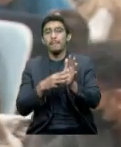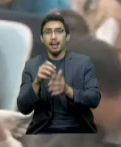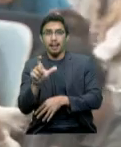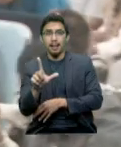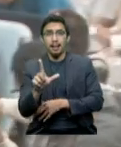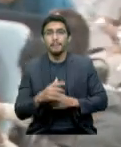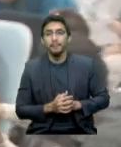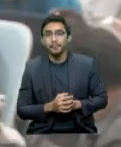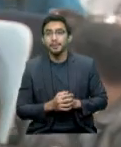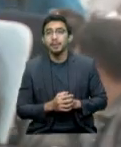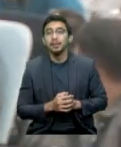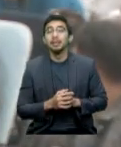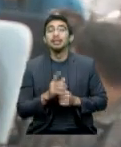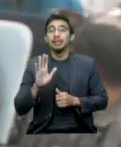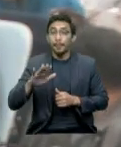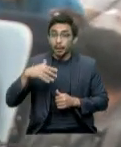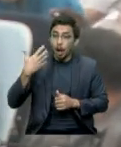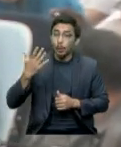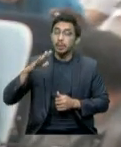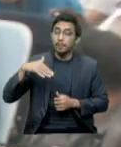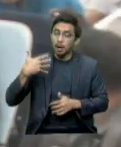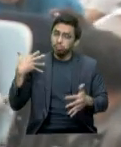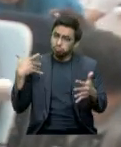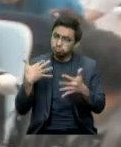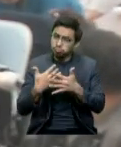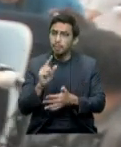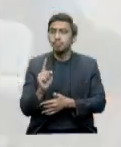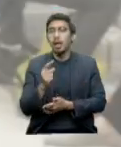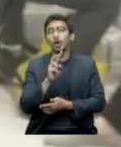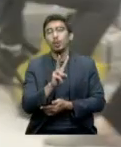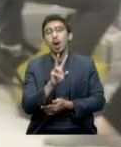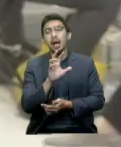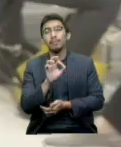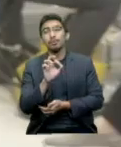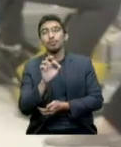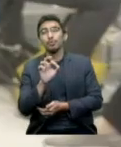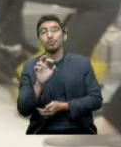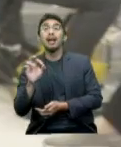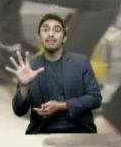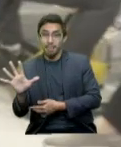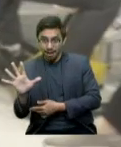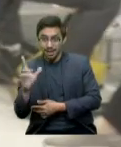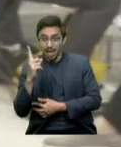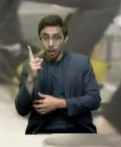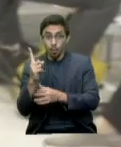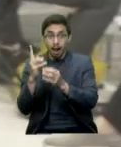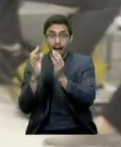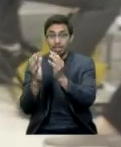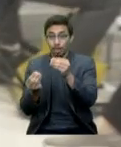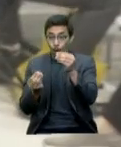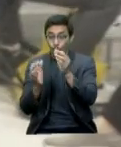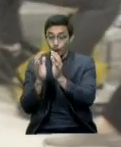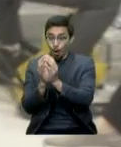kami lakukan setiap tahun dan ini sudah berjalan dari tahun 2005 lalu. Satu kantong atau satu donor yang kami peroleh dari